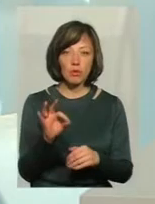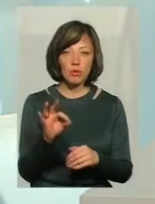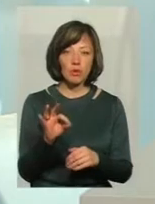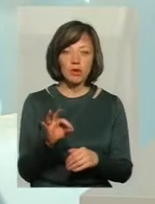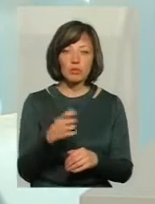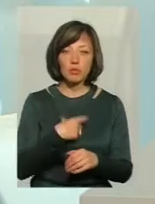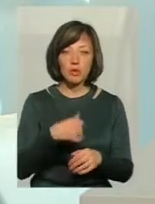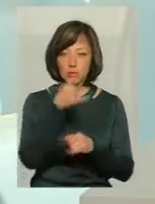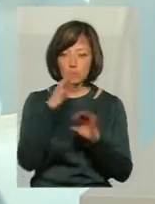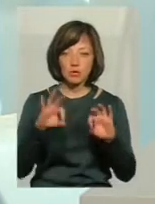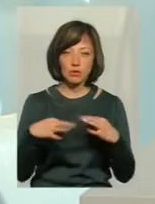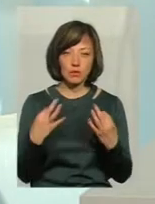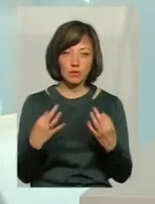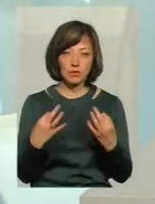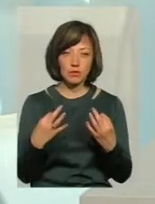можемо дозволити